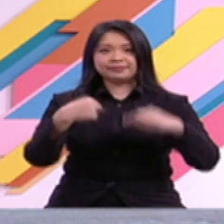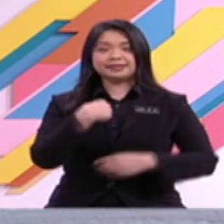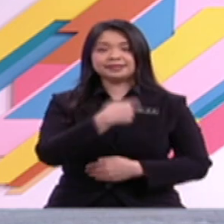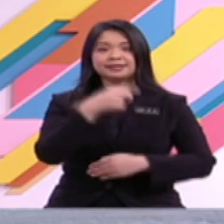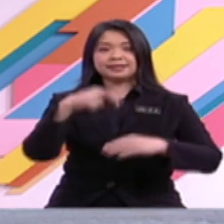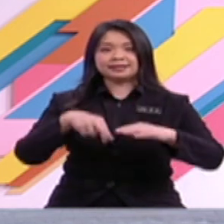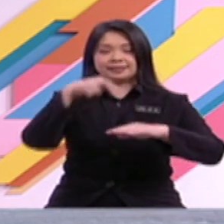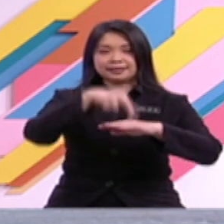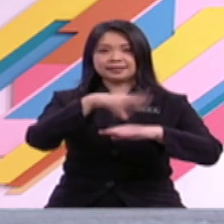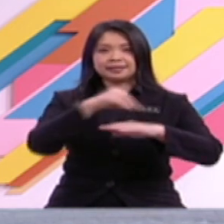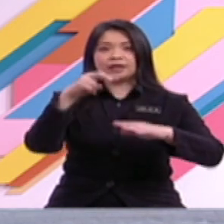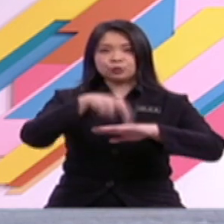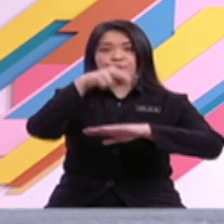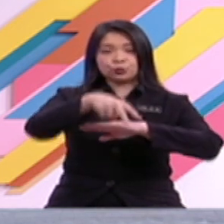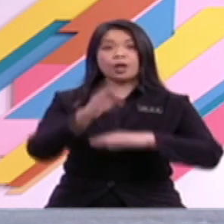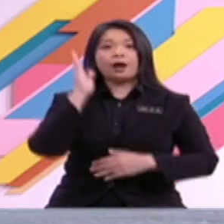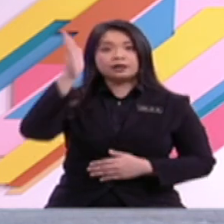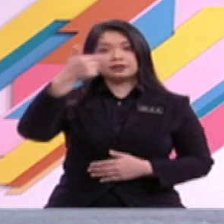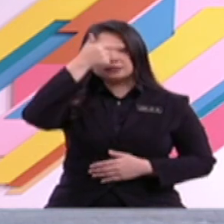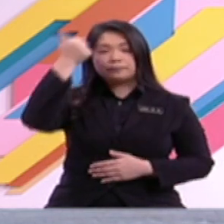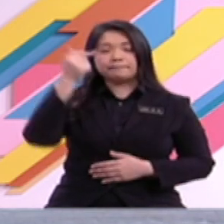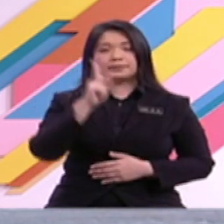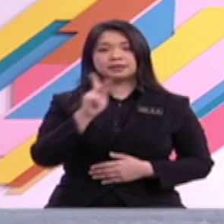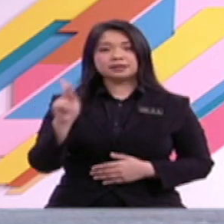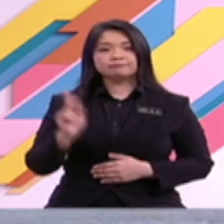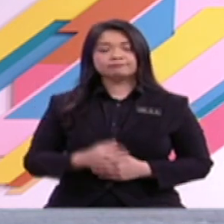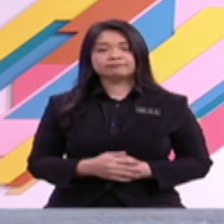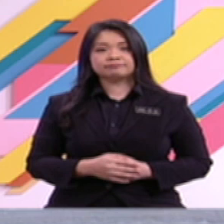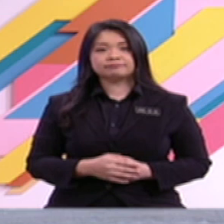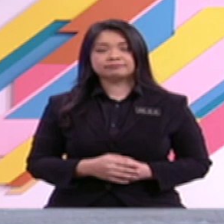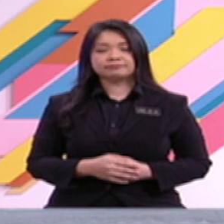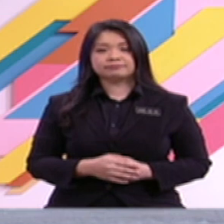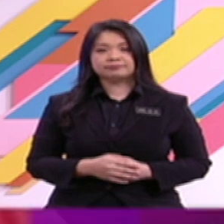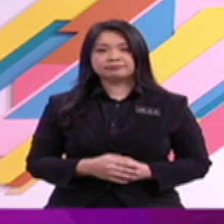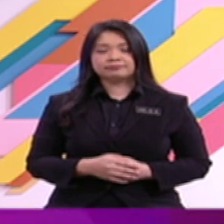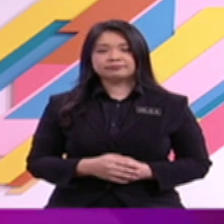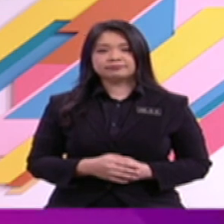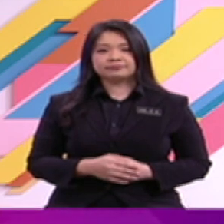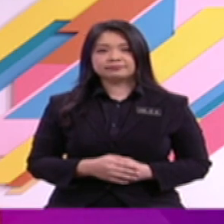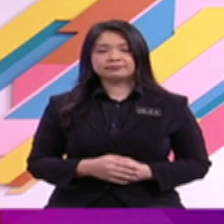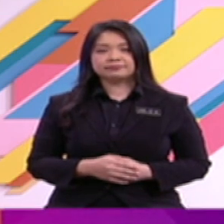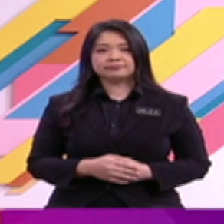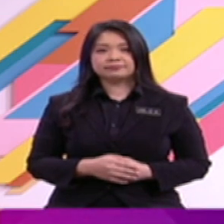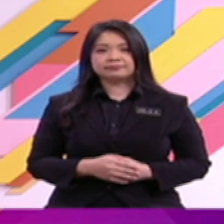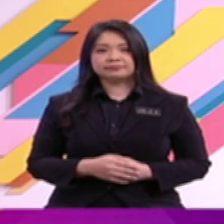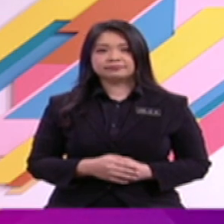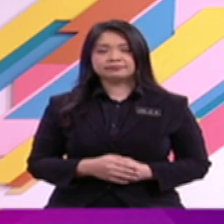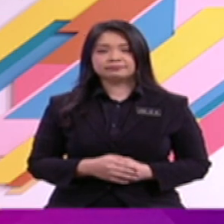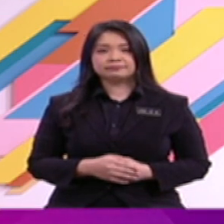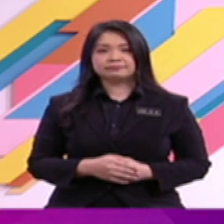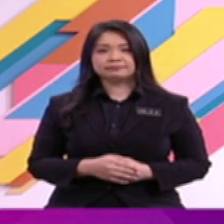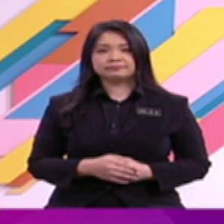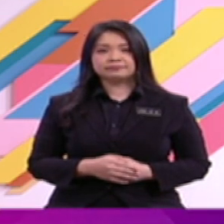naikkan culun jancuk akan menyebabkan Bilqis turun channel kada Cukai sebenarnya kita akan menyebabkan